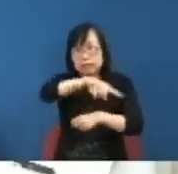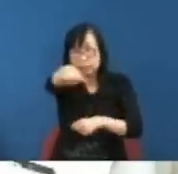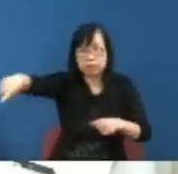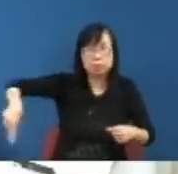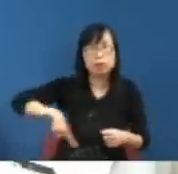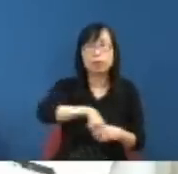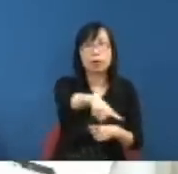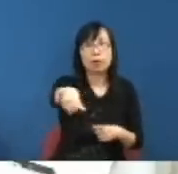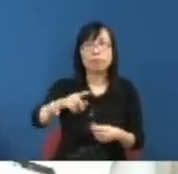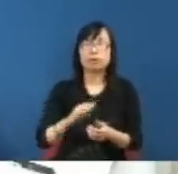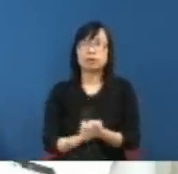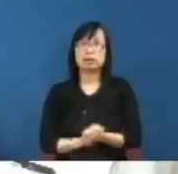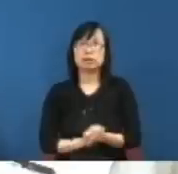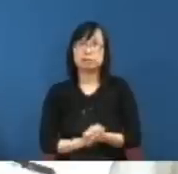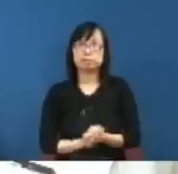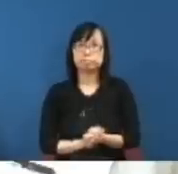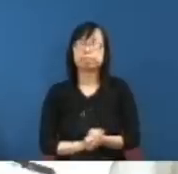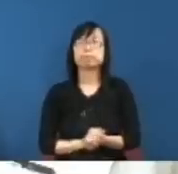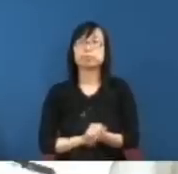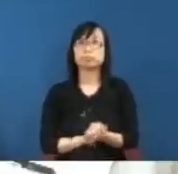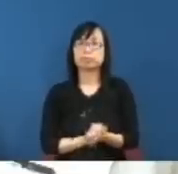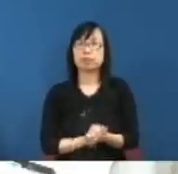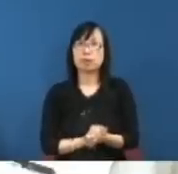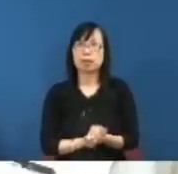嘅壁壘，以至無論係